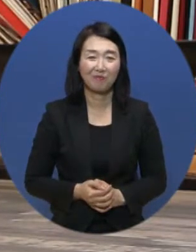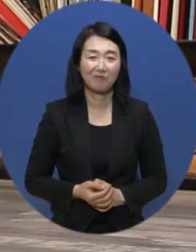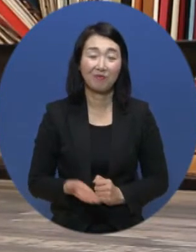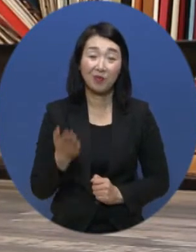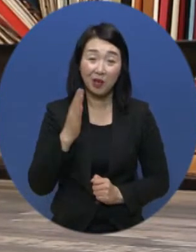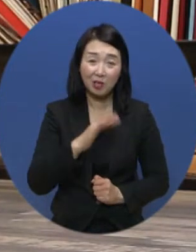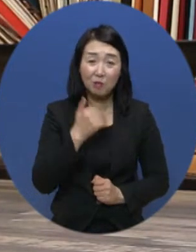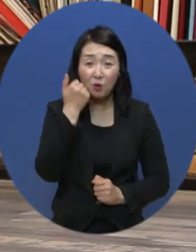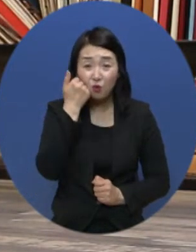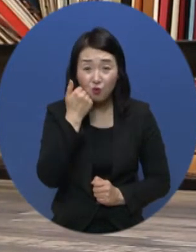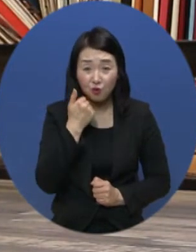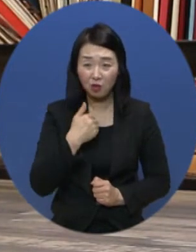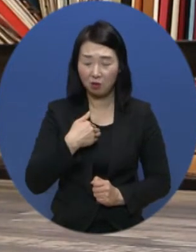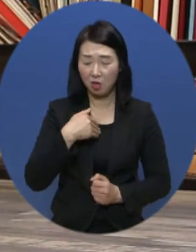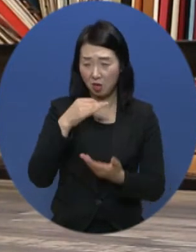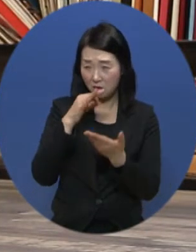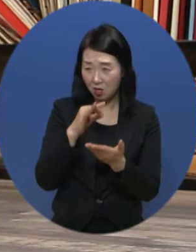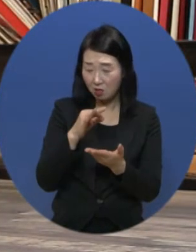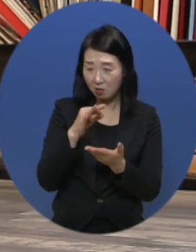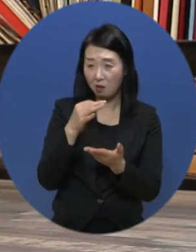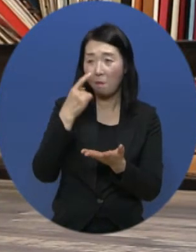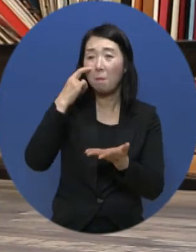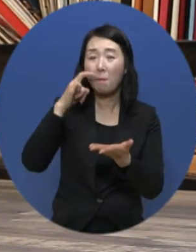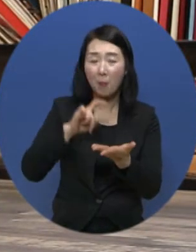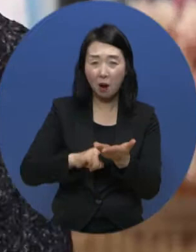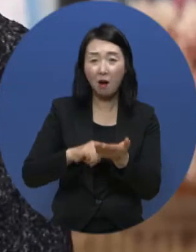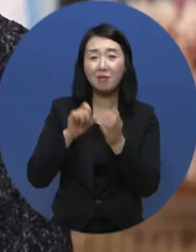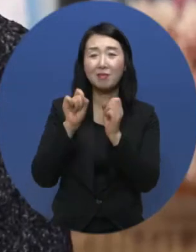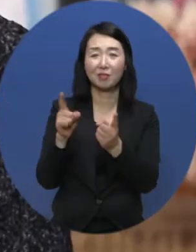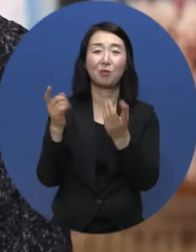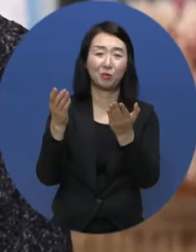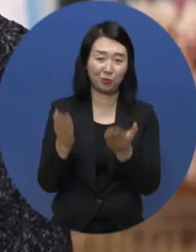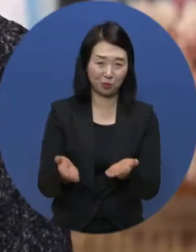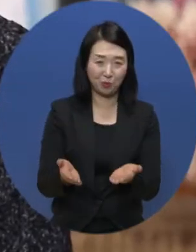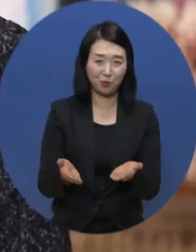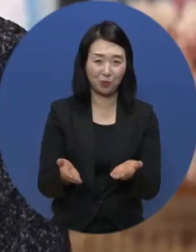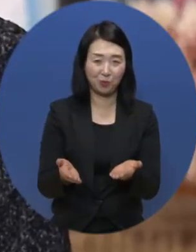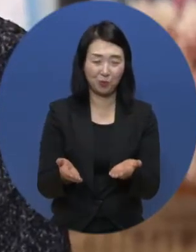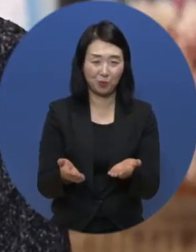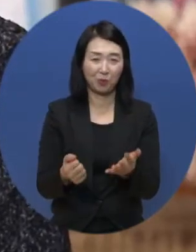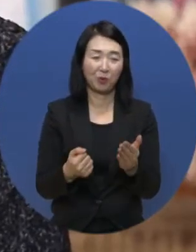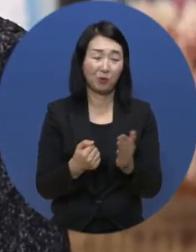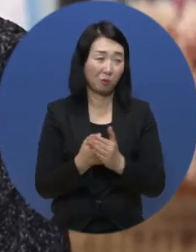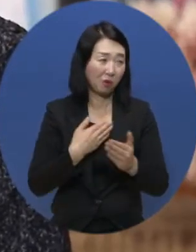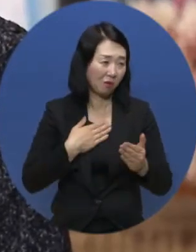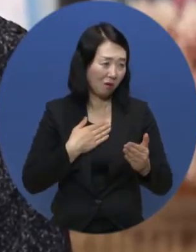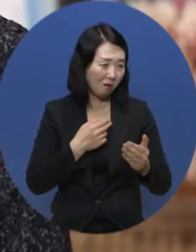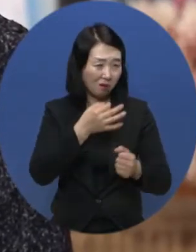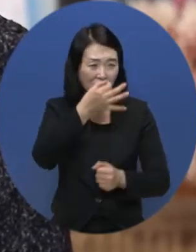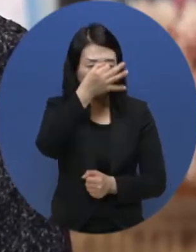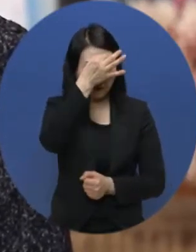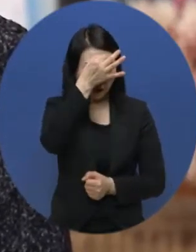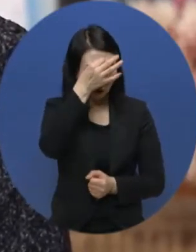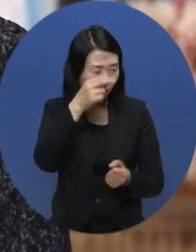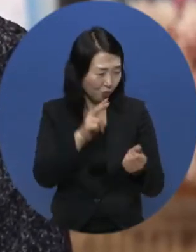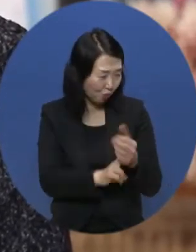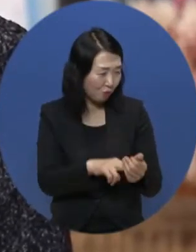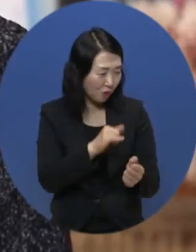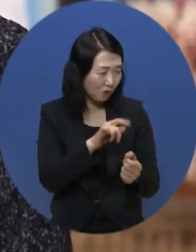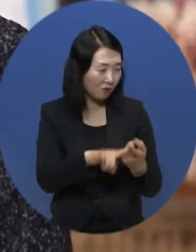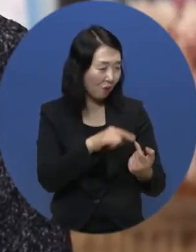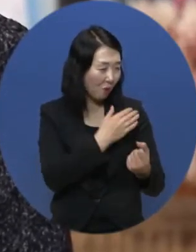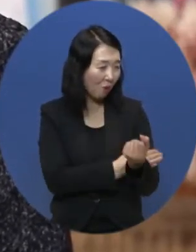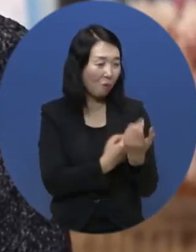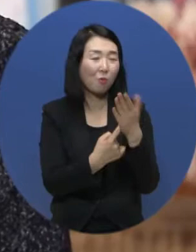누군가 제 가치를 알아보고 좋은 기회를 줬기 때문에 저 또한 그런 어떤 숨겨진 재능을 발휘하려고 노력을